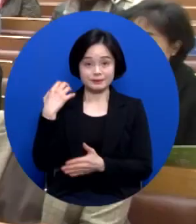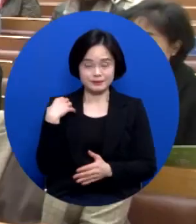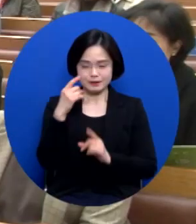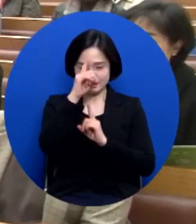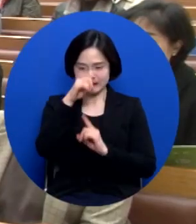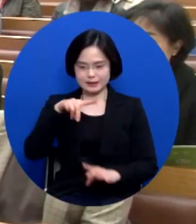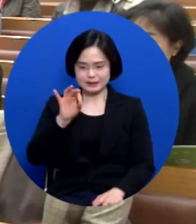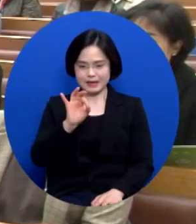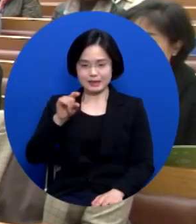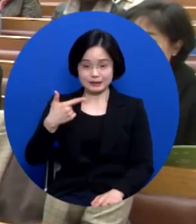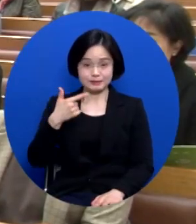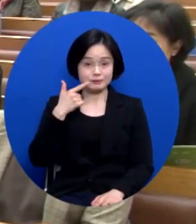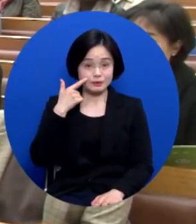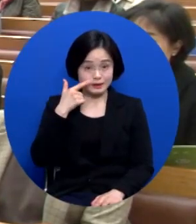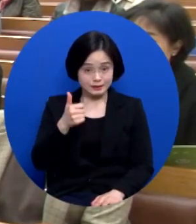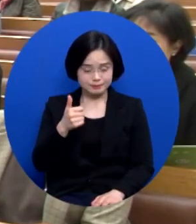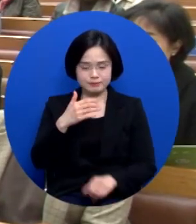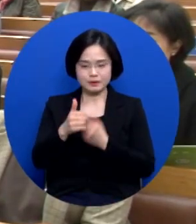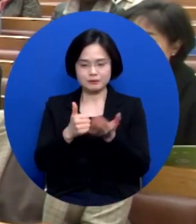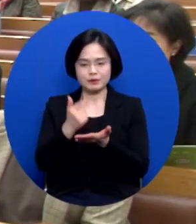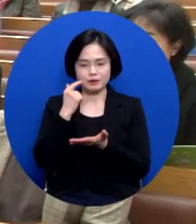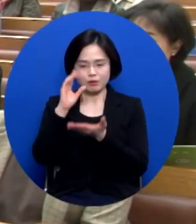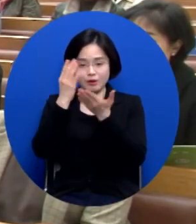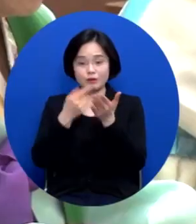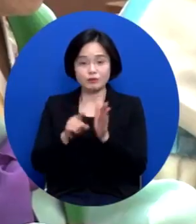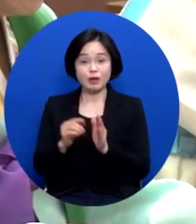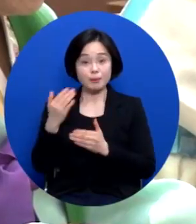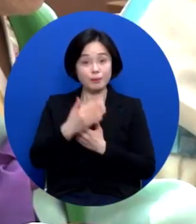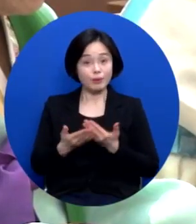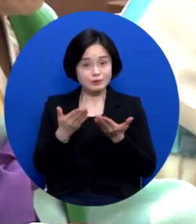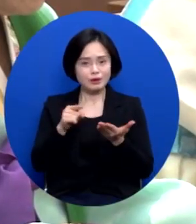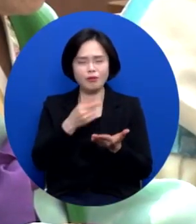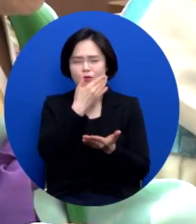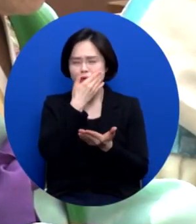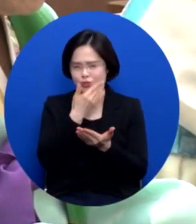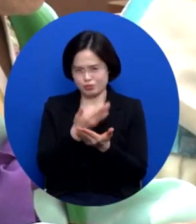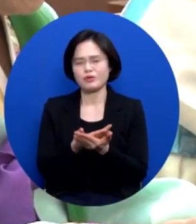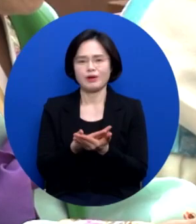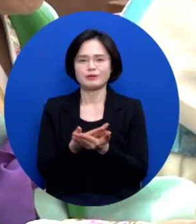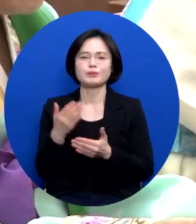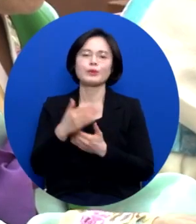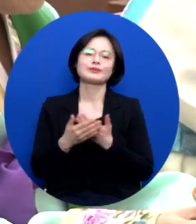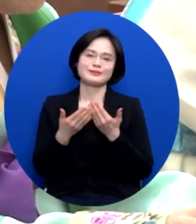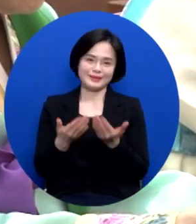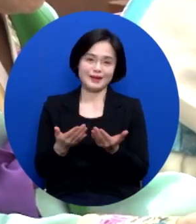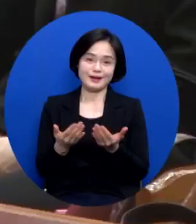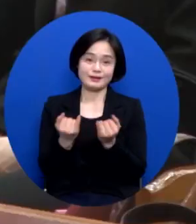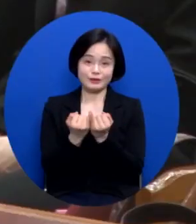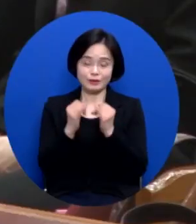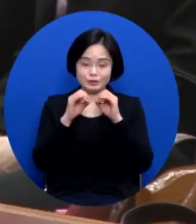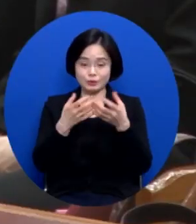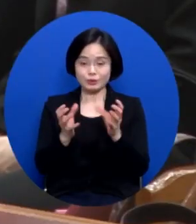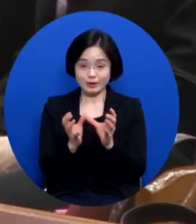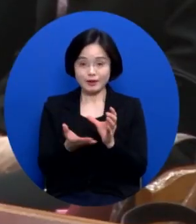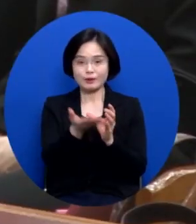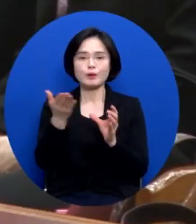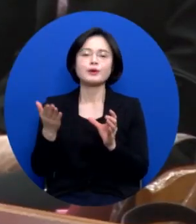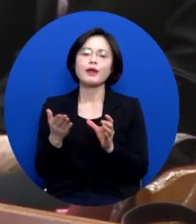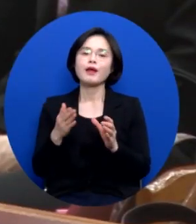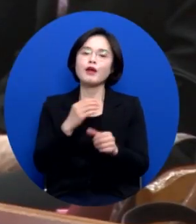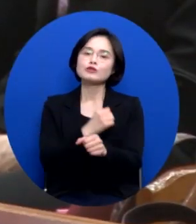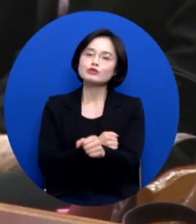목사는 하나님의 영광을 위해 봉사하는 것은 매우 귀한 일이라며 여전도회 연합회의 헌신이